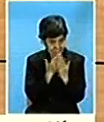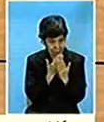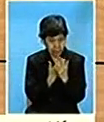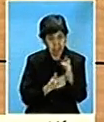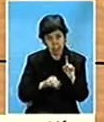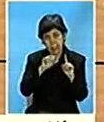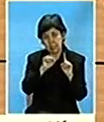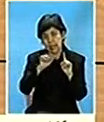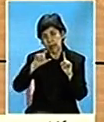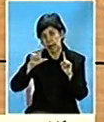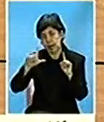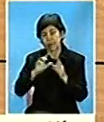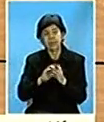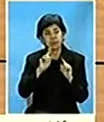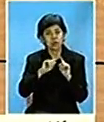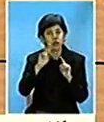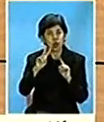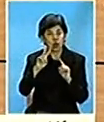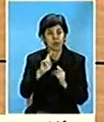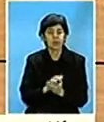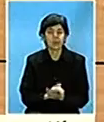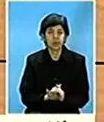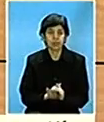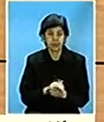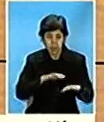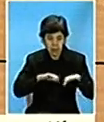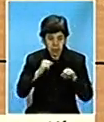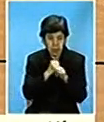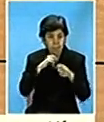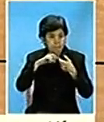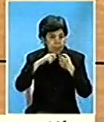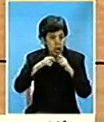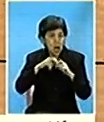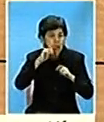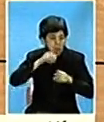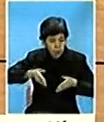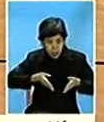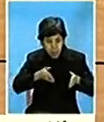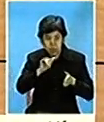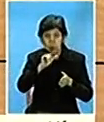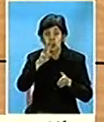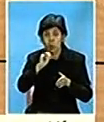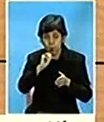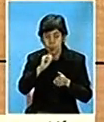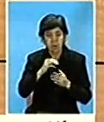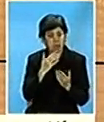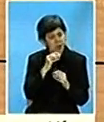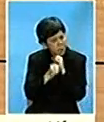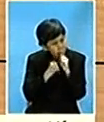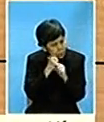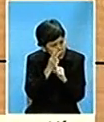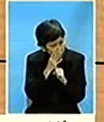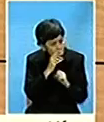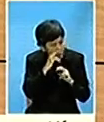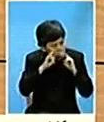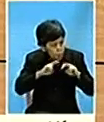านบาทอันที่2เรื่องการบริหารจัดการภัยพิบัติลุ่มน้ำยมซึ่งผมศึกษามา 4-5 ปีแล้วนะครับ